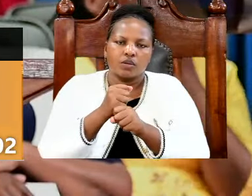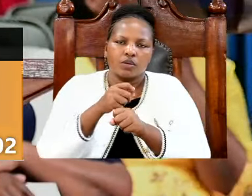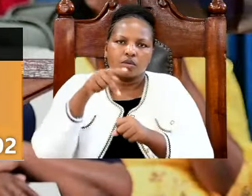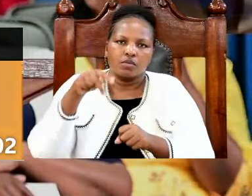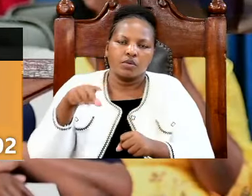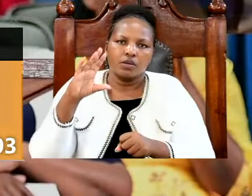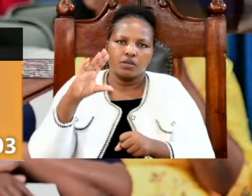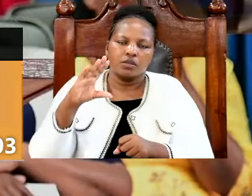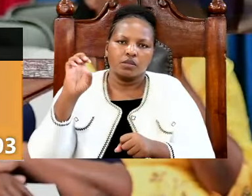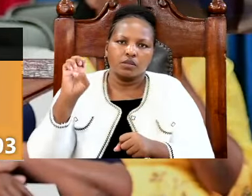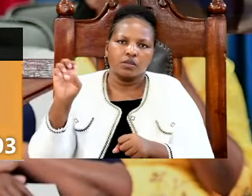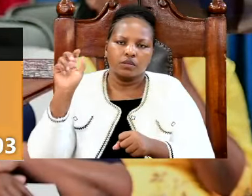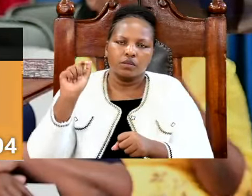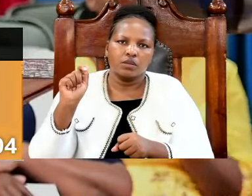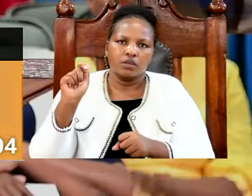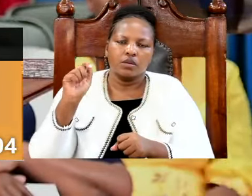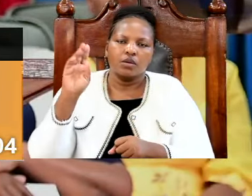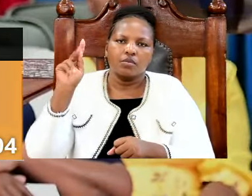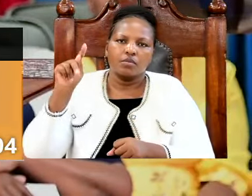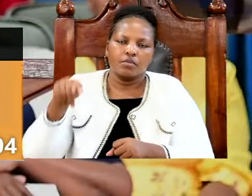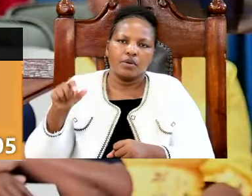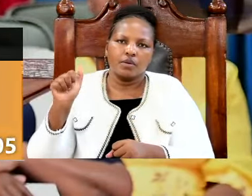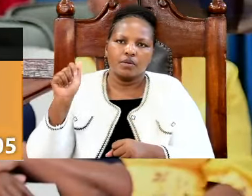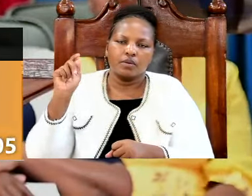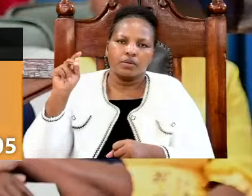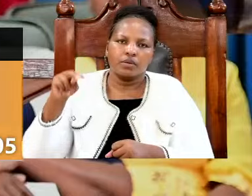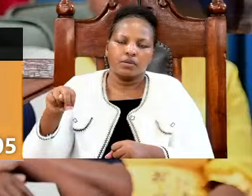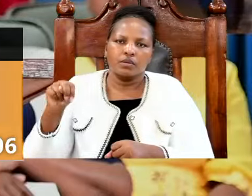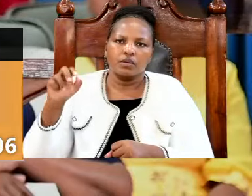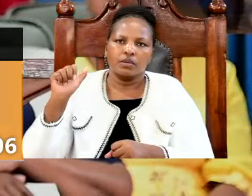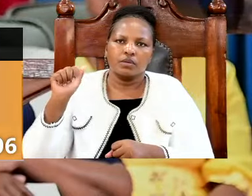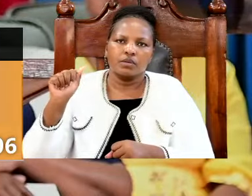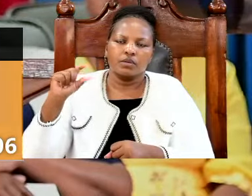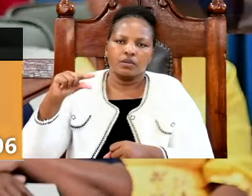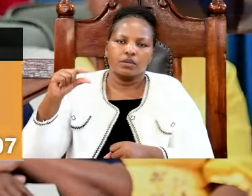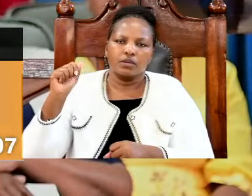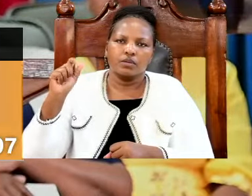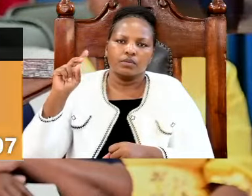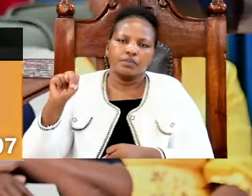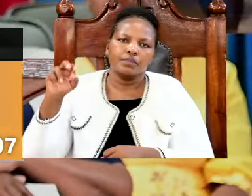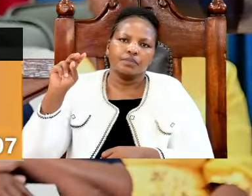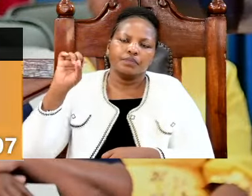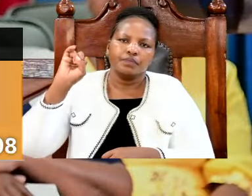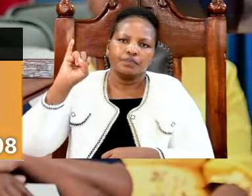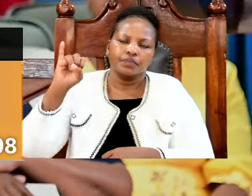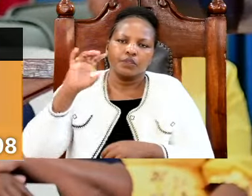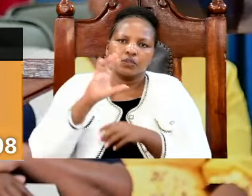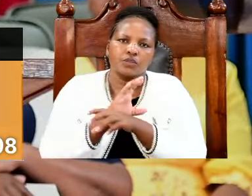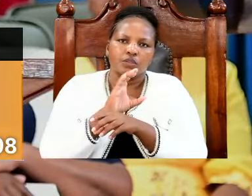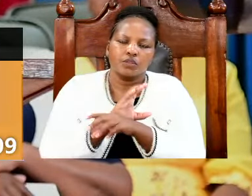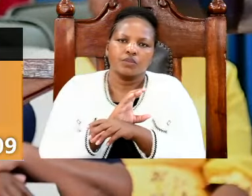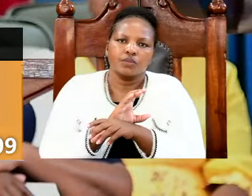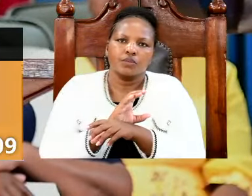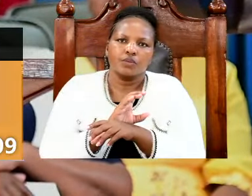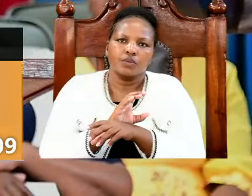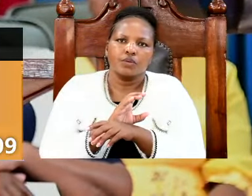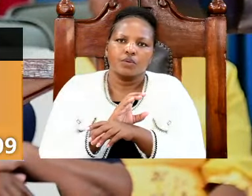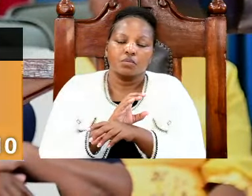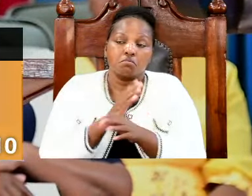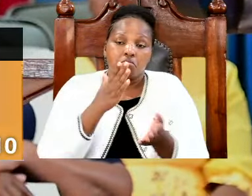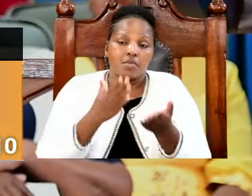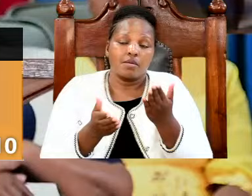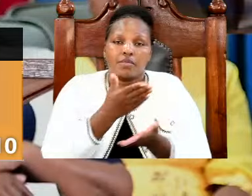PCEA Pagani tarehe 26 mwezi wa 5 mwaka huu saa 3 asubuhi. Ikiwa